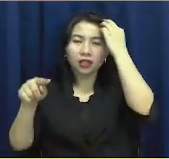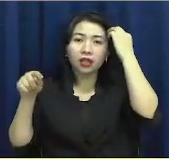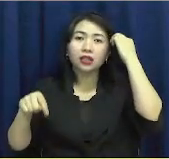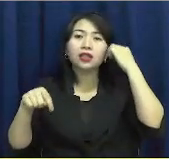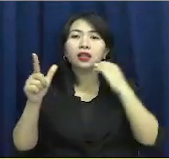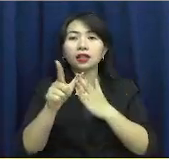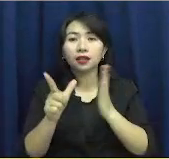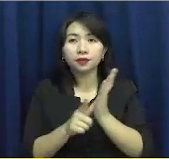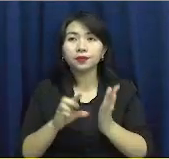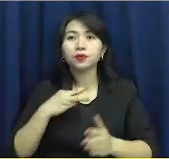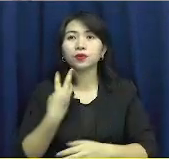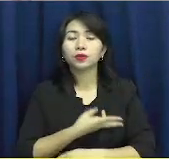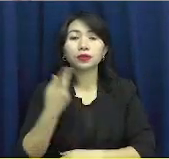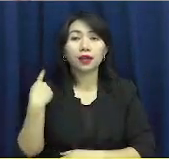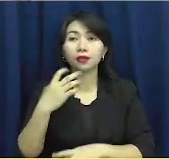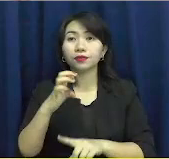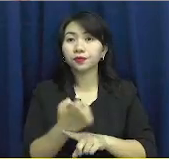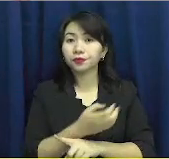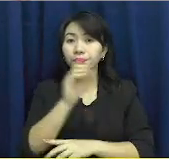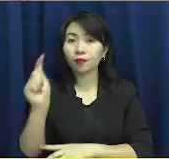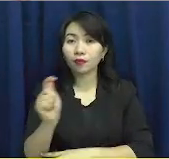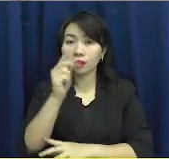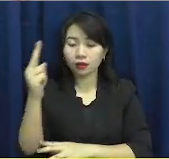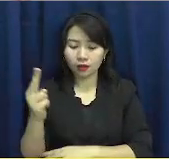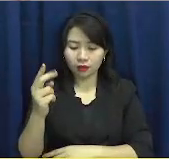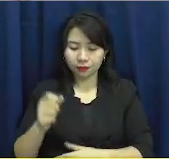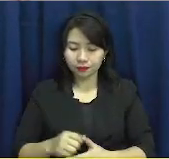sa tuwing Thursday ay talagang